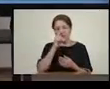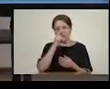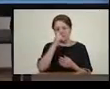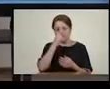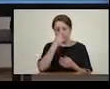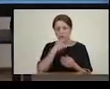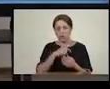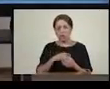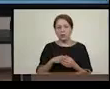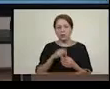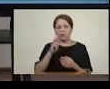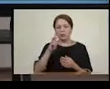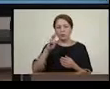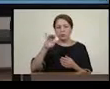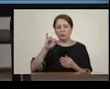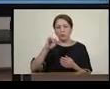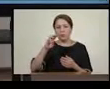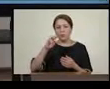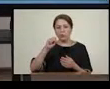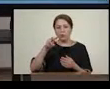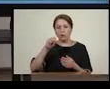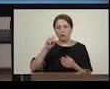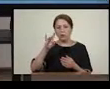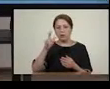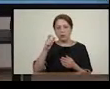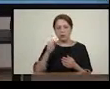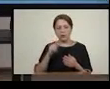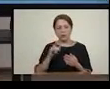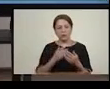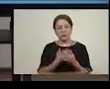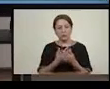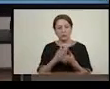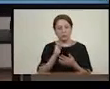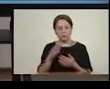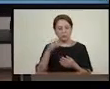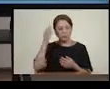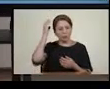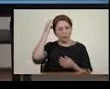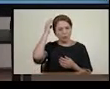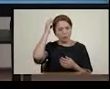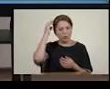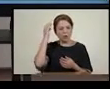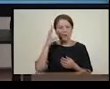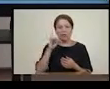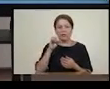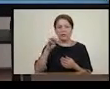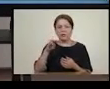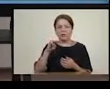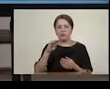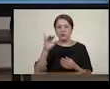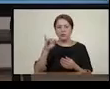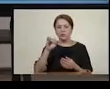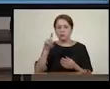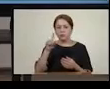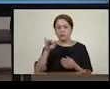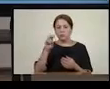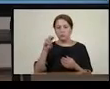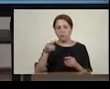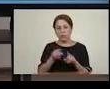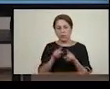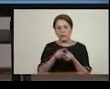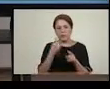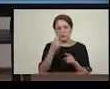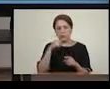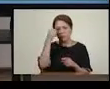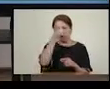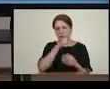butalarga misol bo'ladi. Qora tuzum ham 1 yillik o'simlikdir. Shu o'rinda aytib